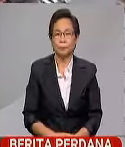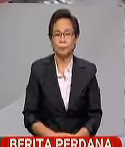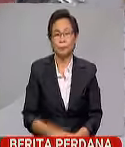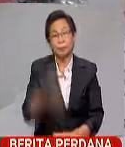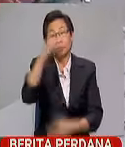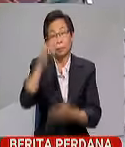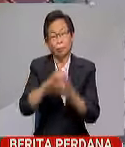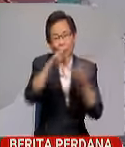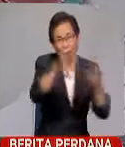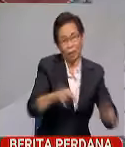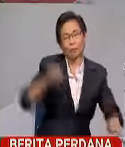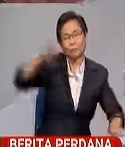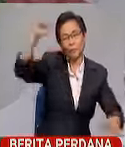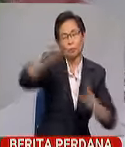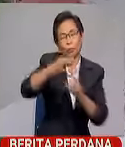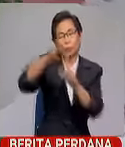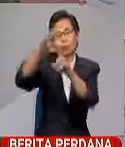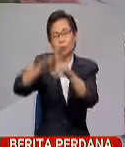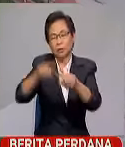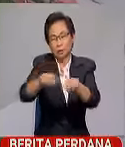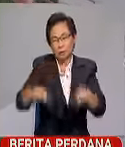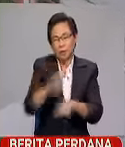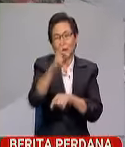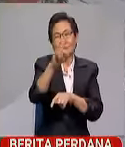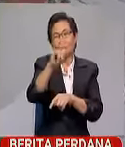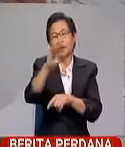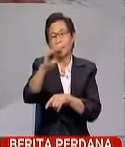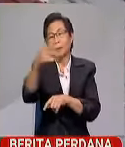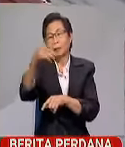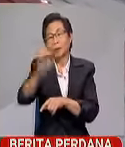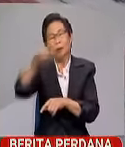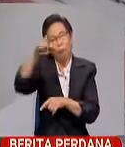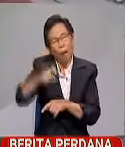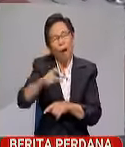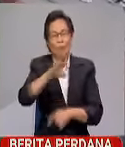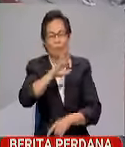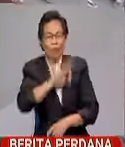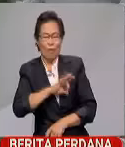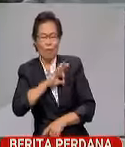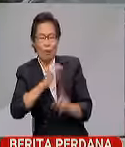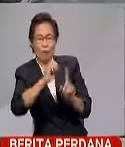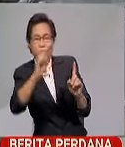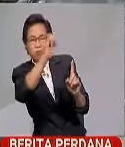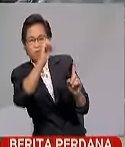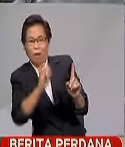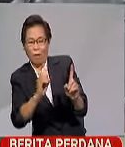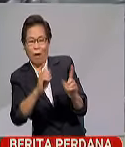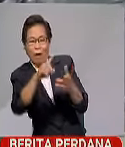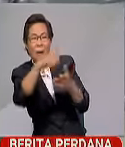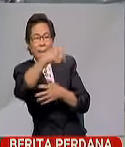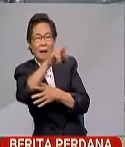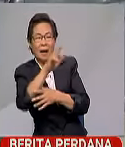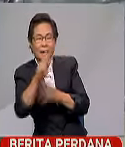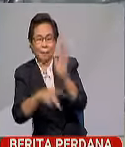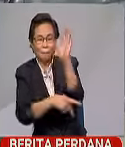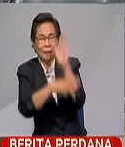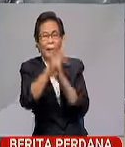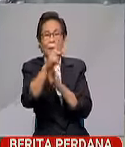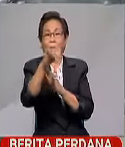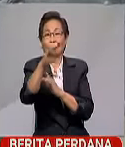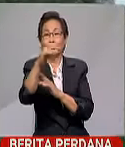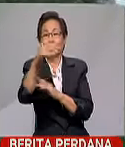Sehubungan itu, rakyat Sabah khususnya di kawasan Kimanis wajar memanfaatkan sepenuhnya pilihan raya kecil PRK Parlimen Kimanis